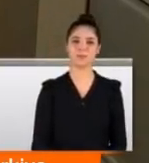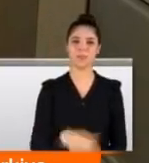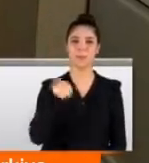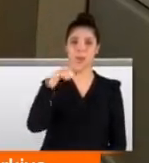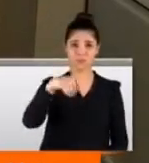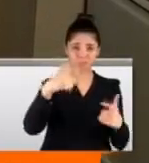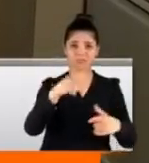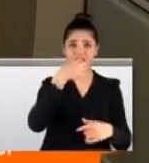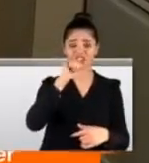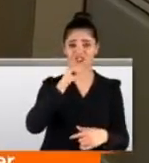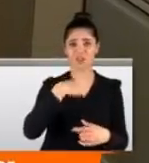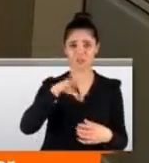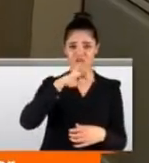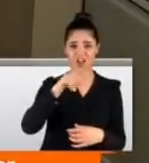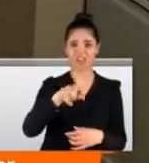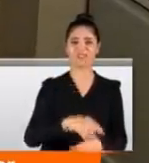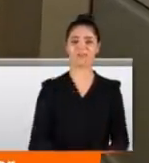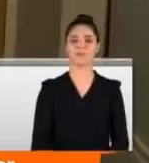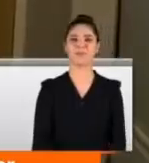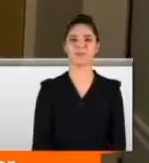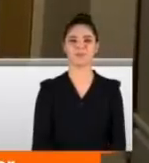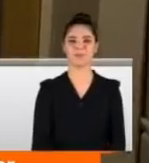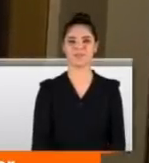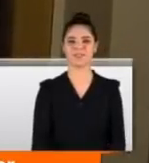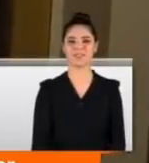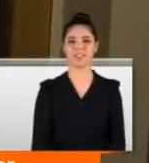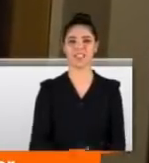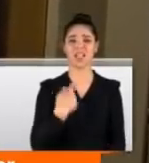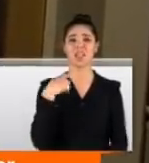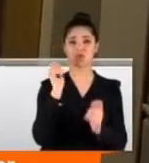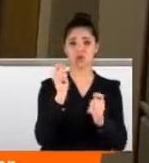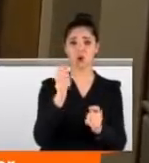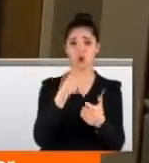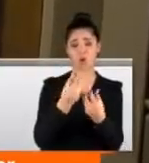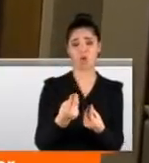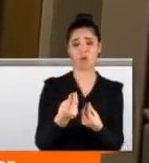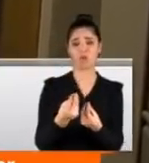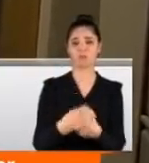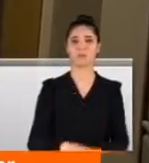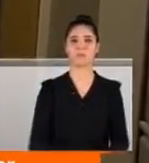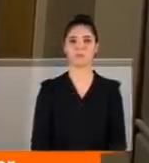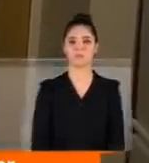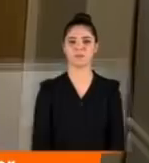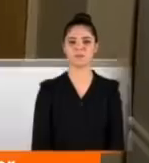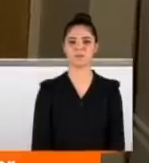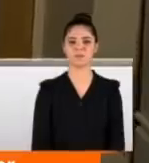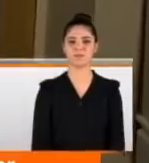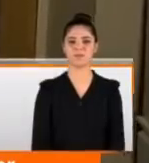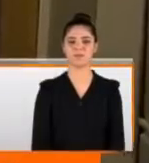burada içiyorum. Hiç kurabiye vermem, yasak. Böyle biraz zor oluyor sanki ama. Yok, zor değil, çok güzel.